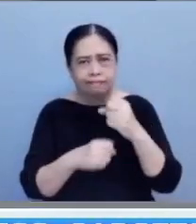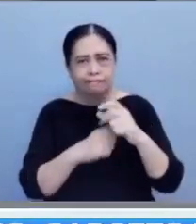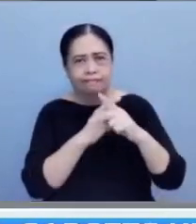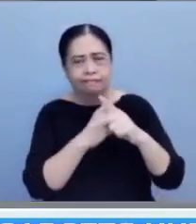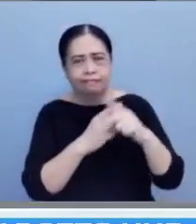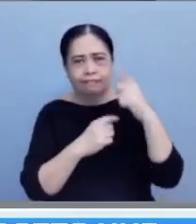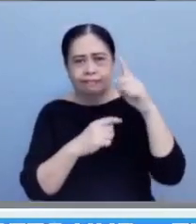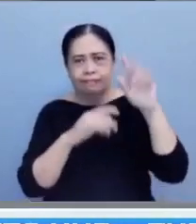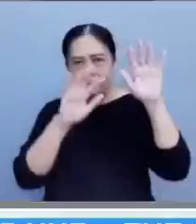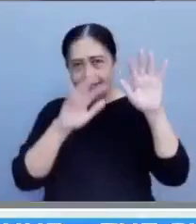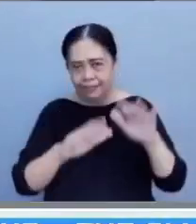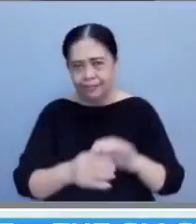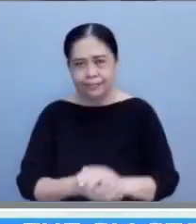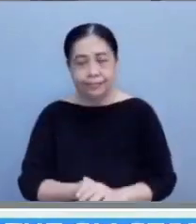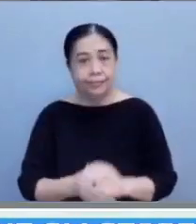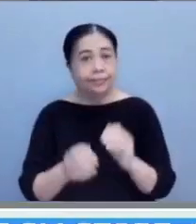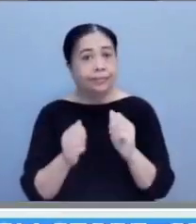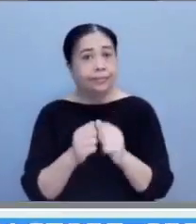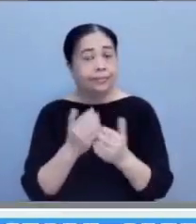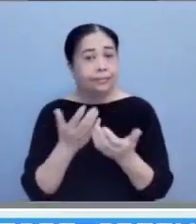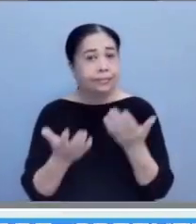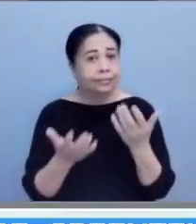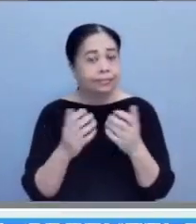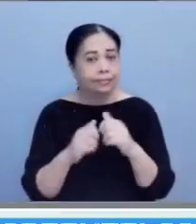ha, pati na rin sa posibleng baha.